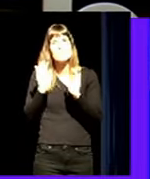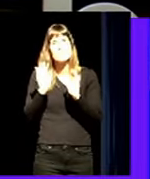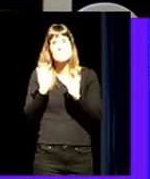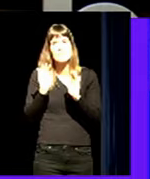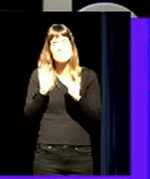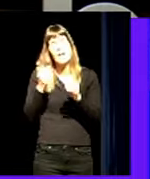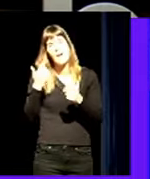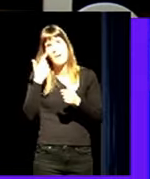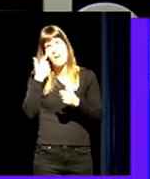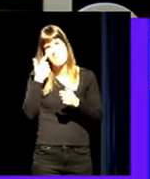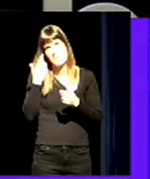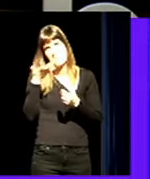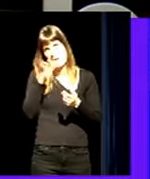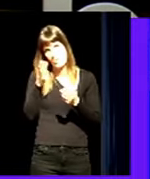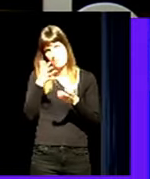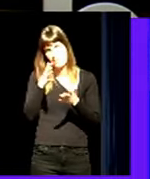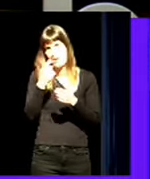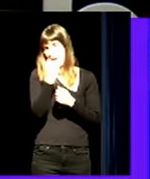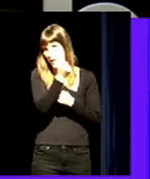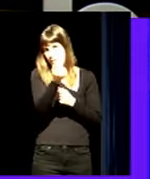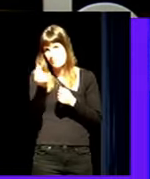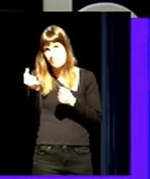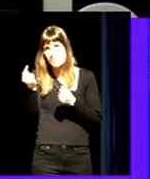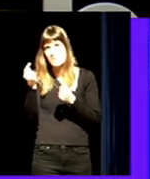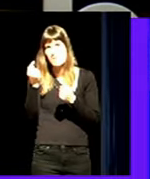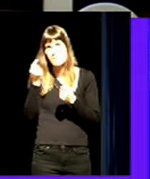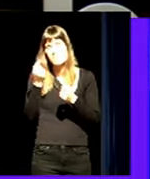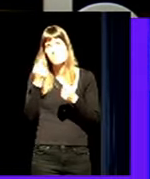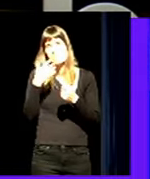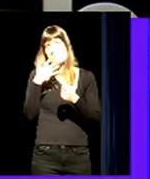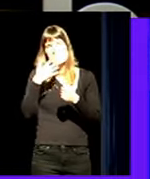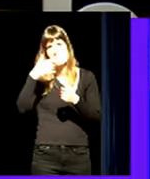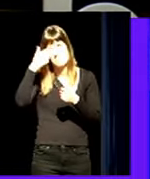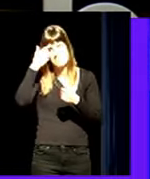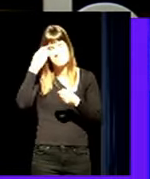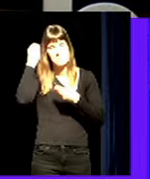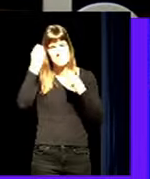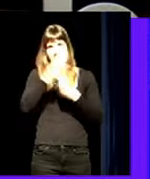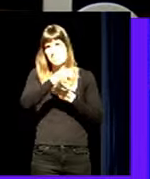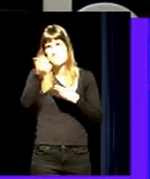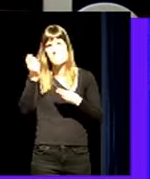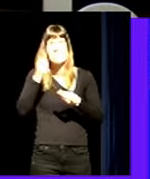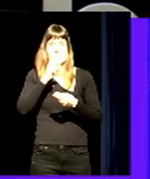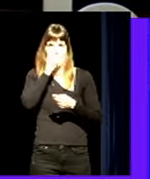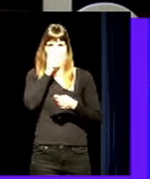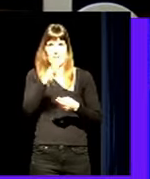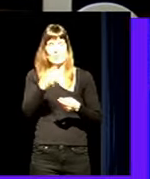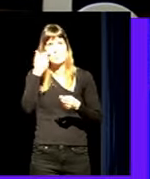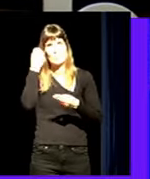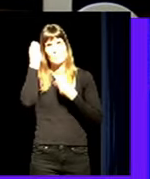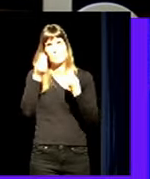venga, eraman dugu bakoitzaren buru bat, orain dela ez dakizten bat urte, ez da, bakoitza jakin bezala zemeran antikoa de.